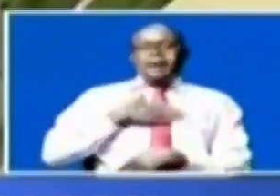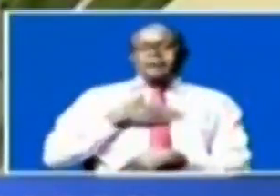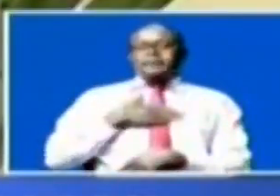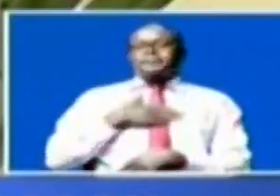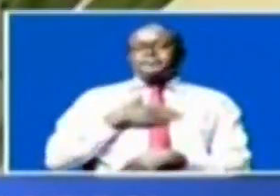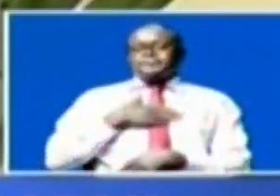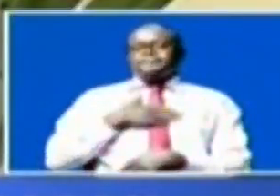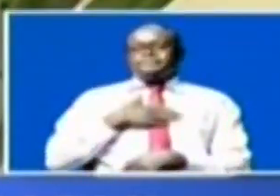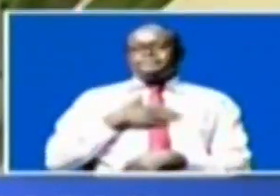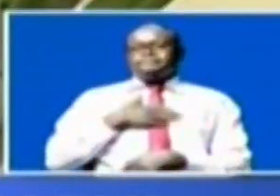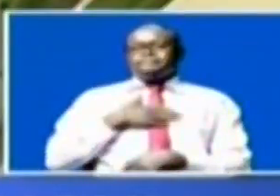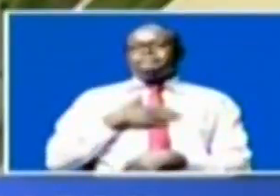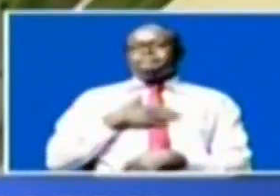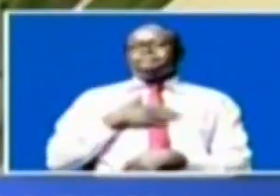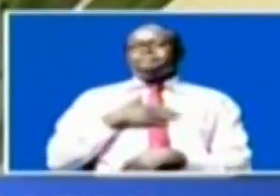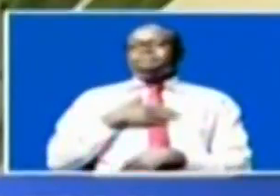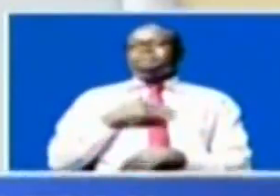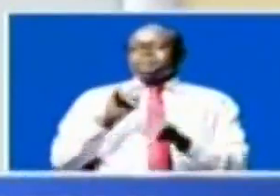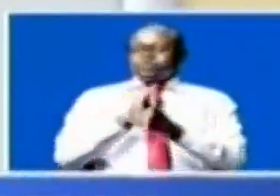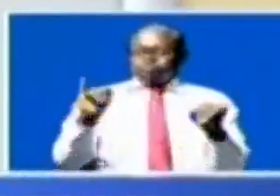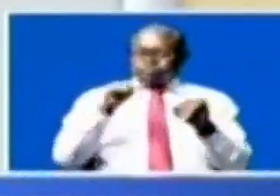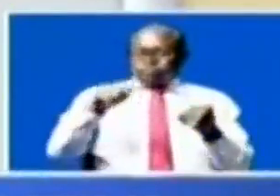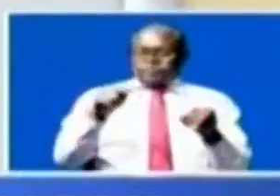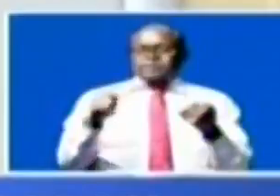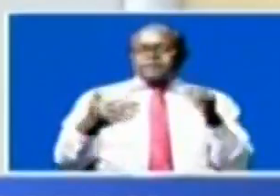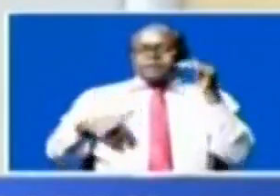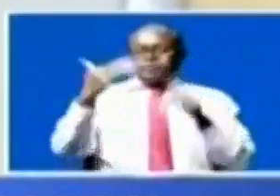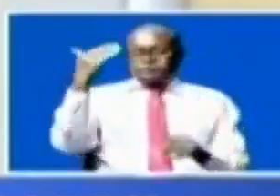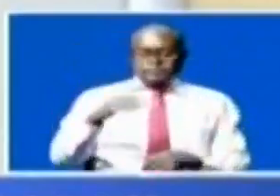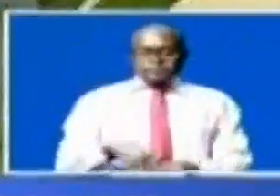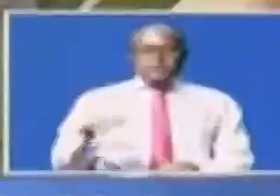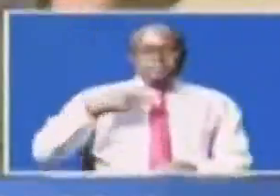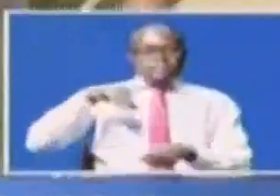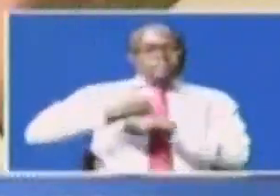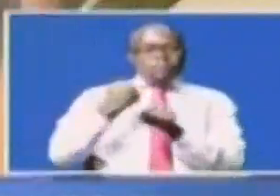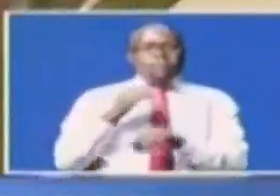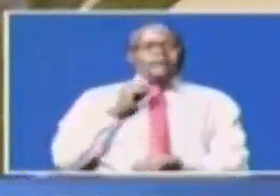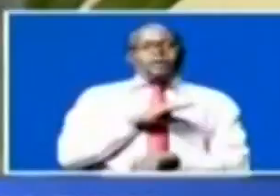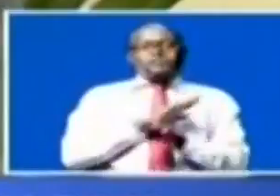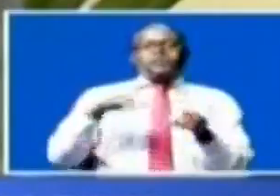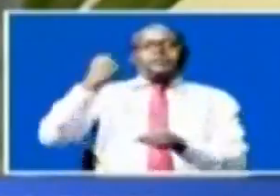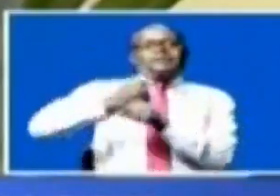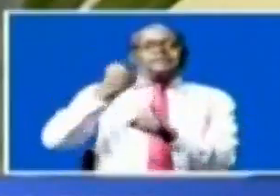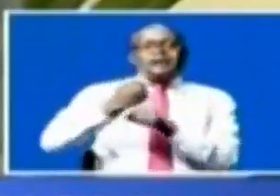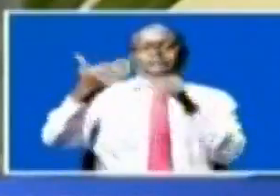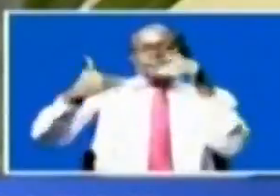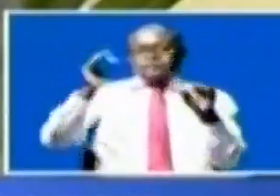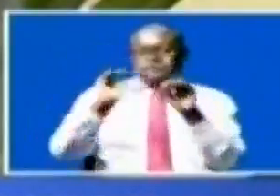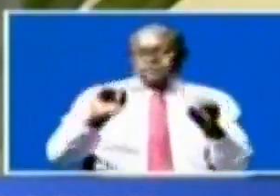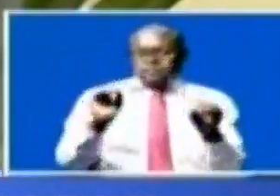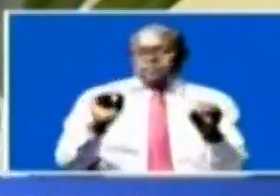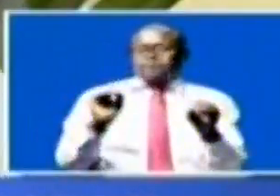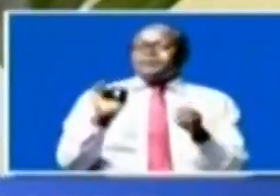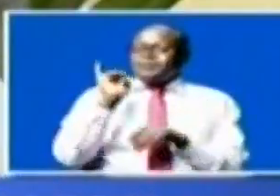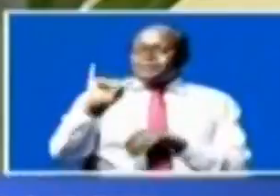desire and my drive towards cleaning up this university. Those who are making noise are not staff at this university. May I put